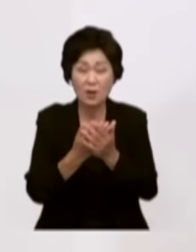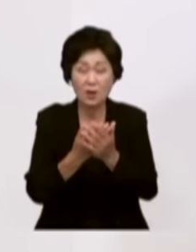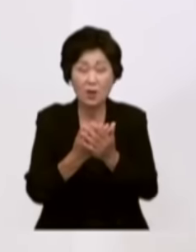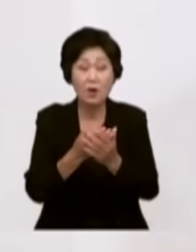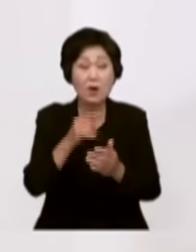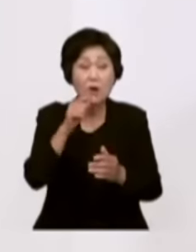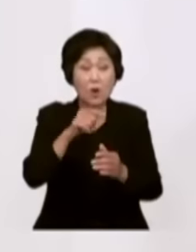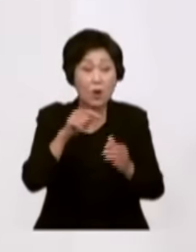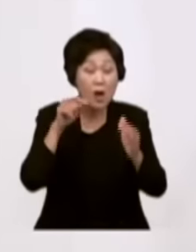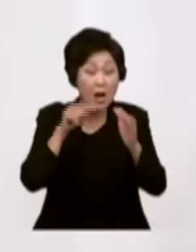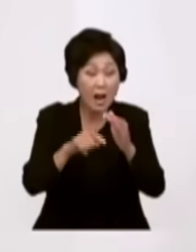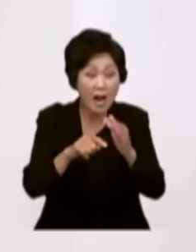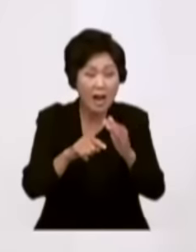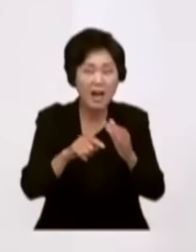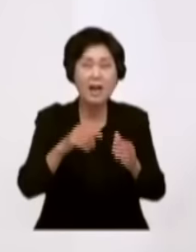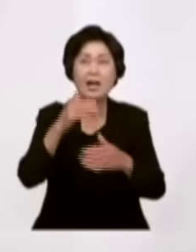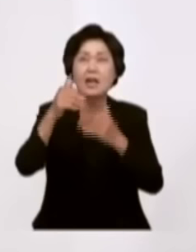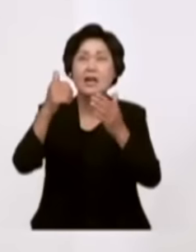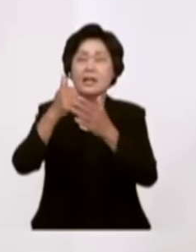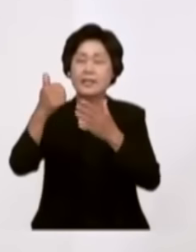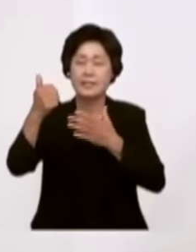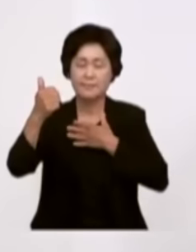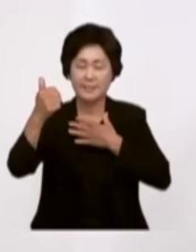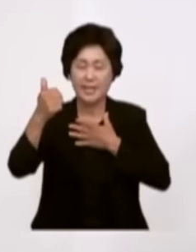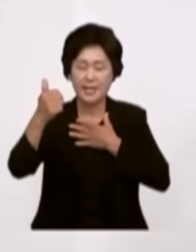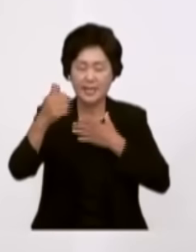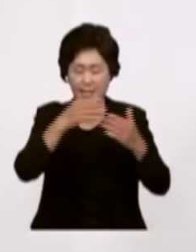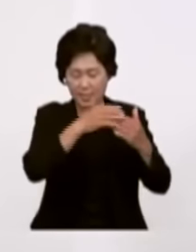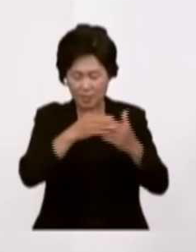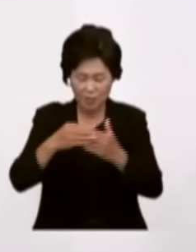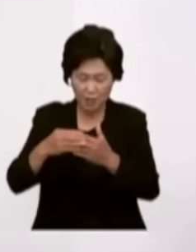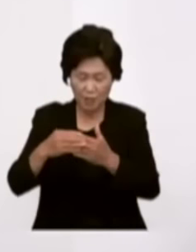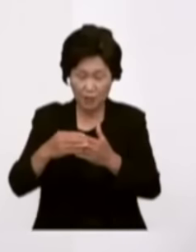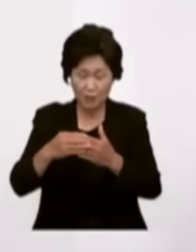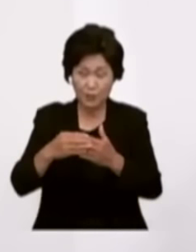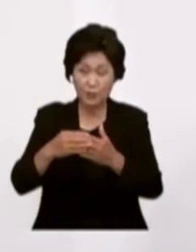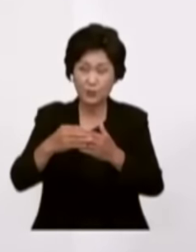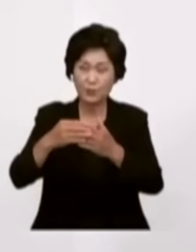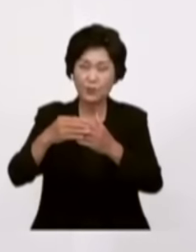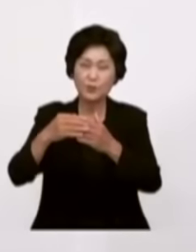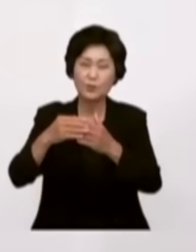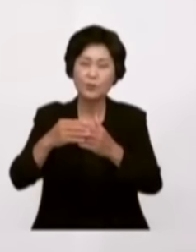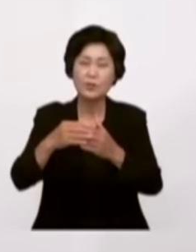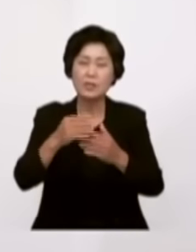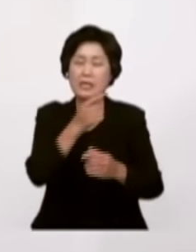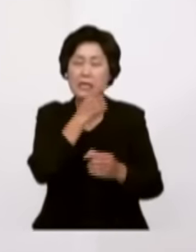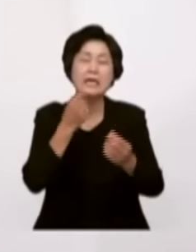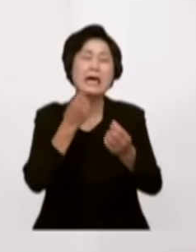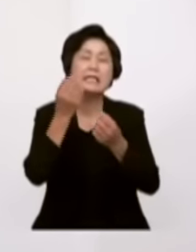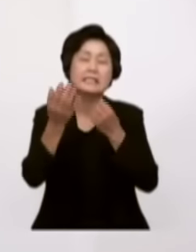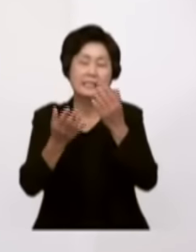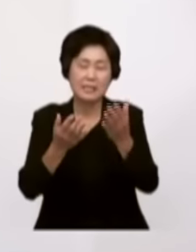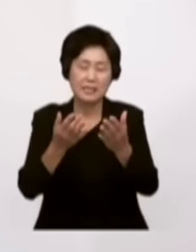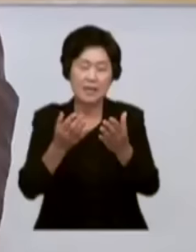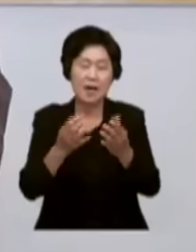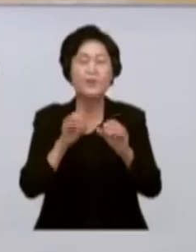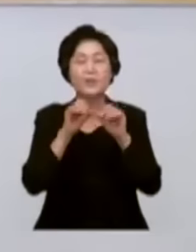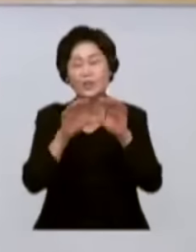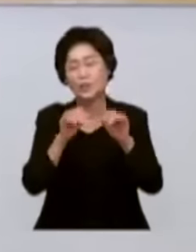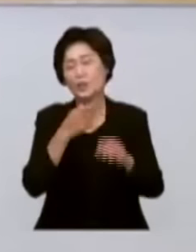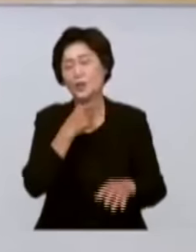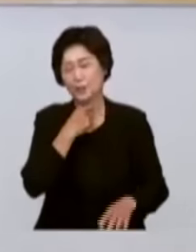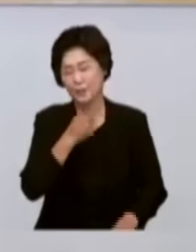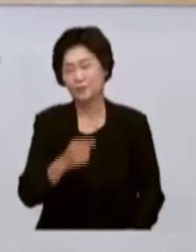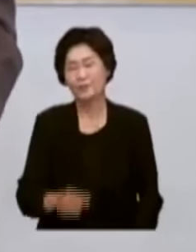하나님이 나를 여기까지 이끌어준 거에 대한 얘기를 하면서 예. 전도하고 싶은 거죠. 그래요. 아멘. 네, 네. 진짜. 우리